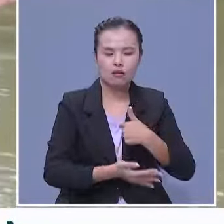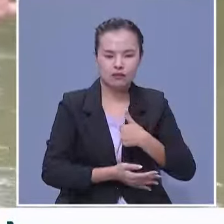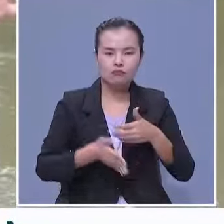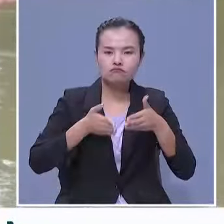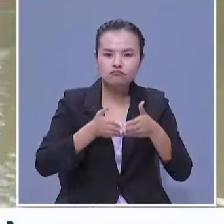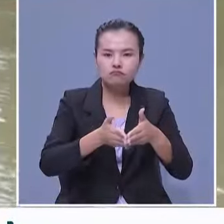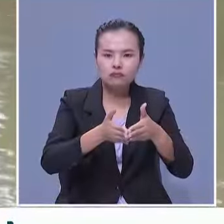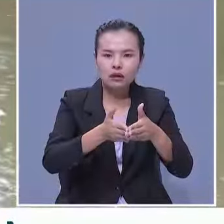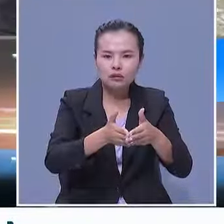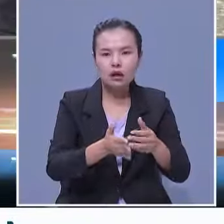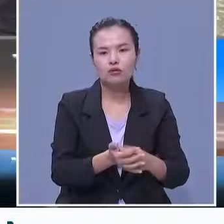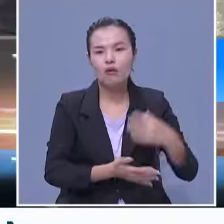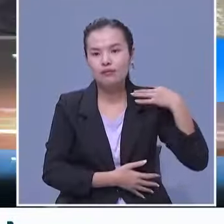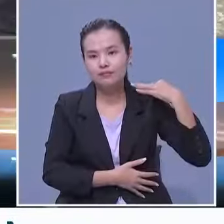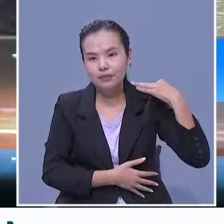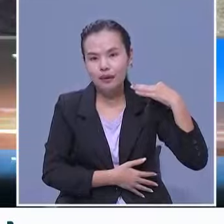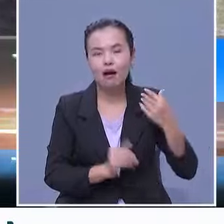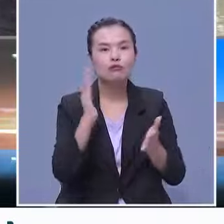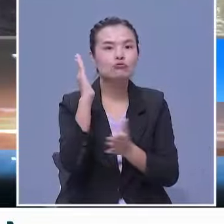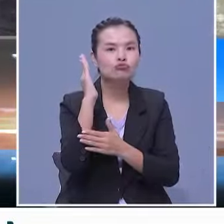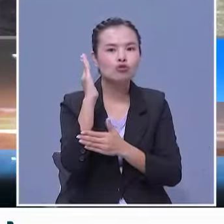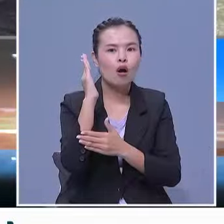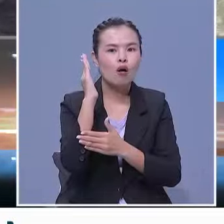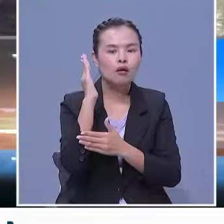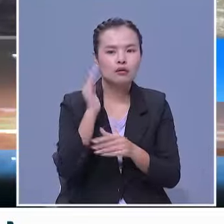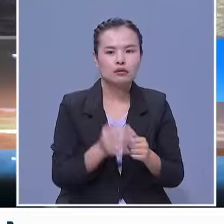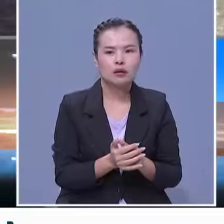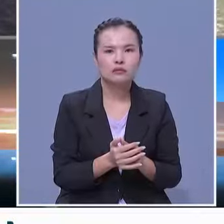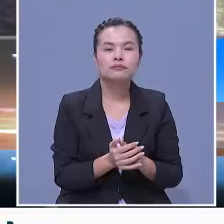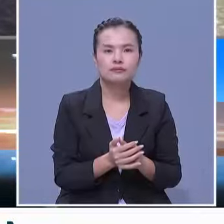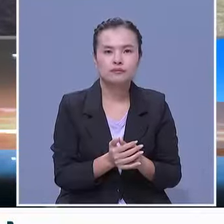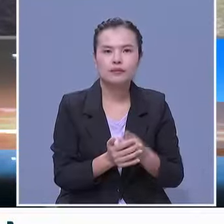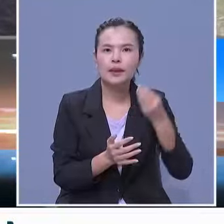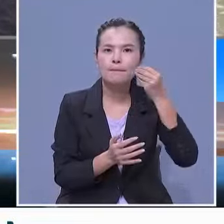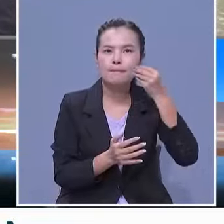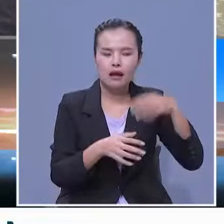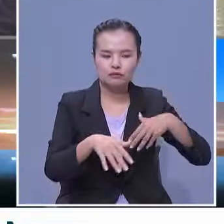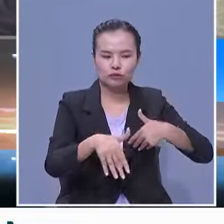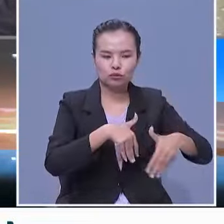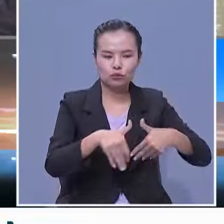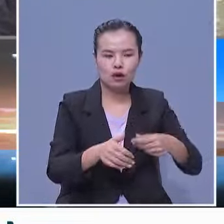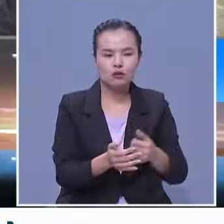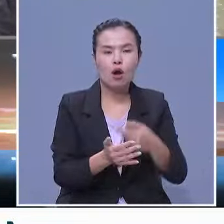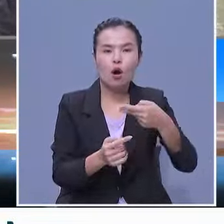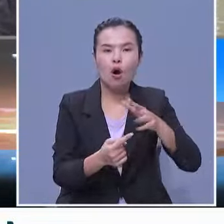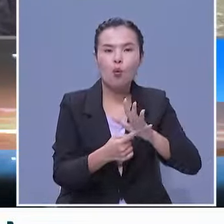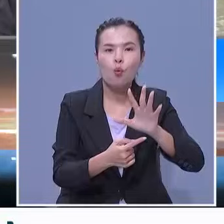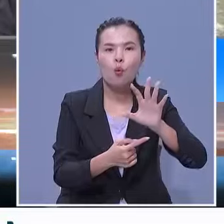กู้ภัยถ้าเข้าไปในซอยเนี้ยค่ะตรงท้ายซอยเนี่ยจะเป็นอีกหมู่บ้านนึงชื่อหมู่บ้านหัวฝายนะคะคุณผู้